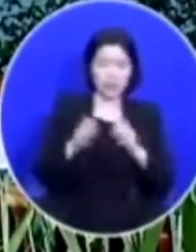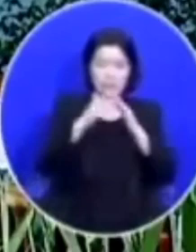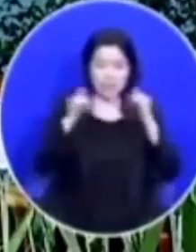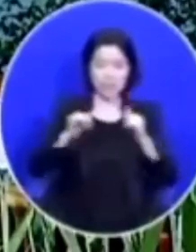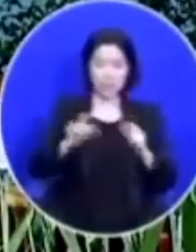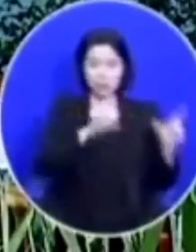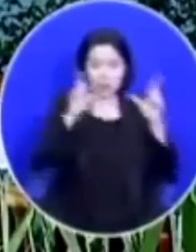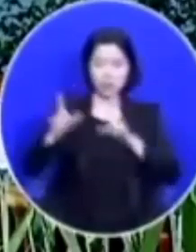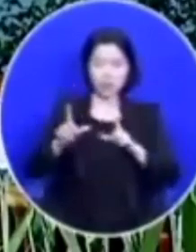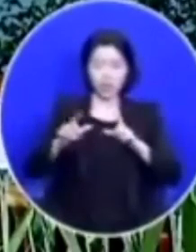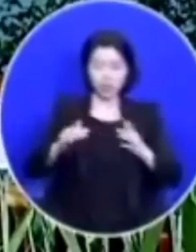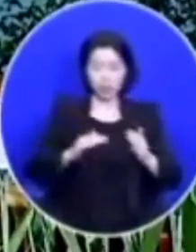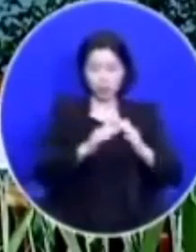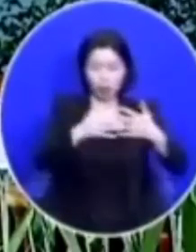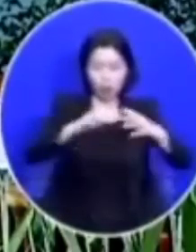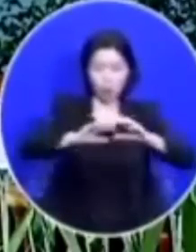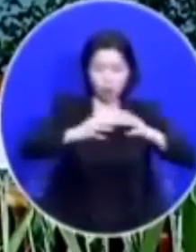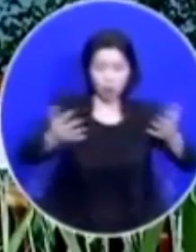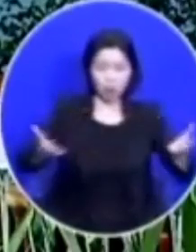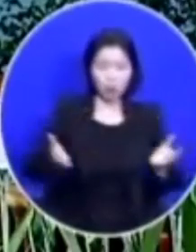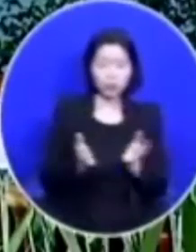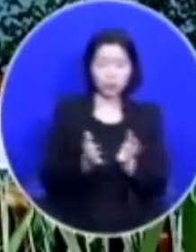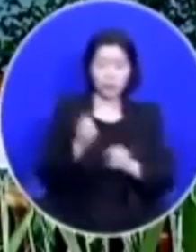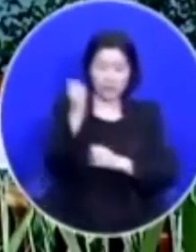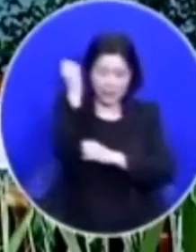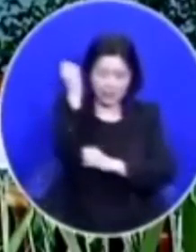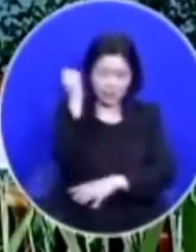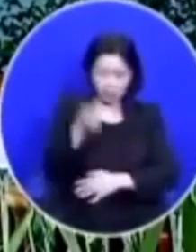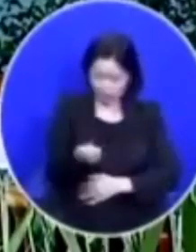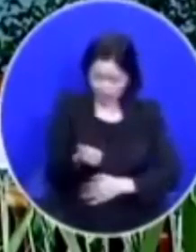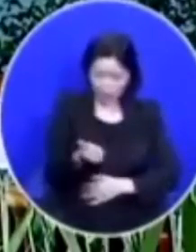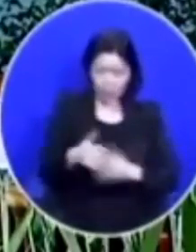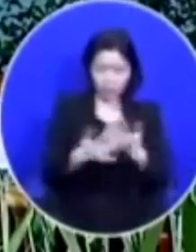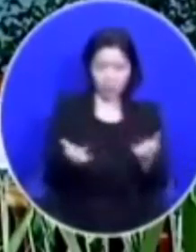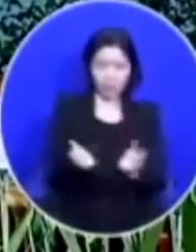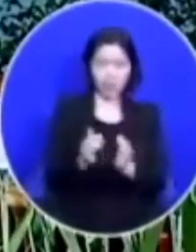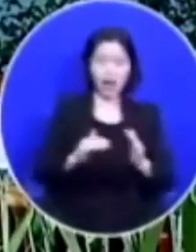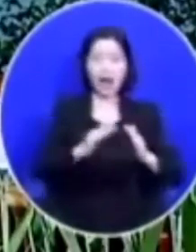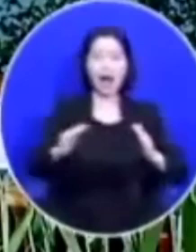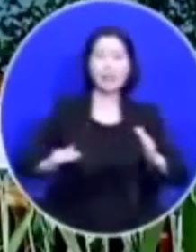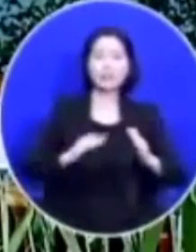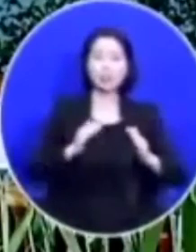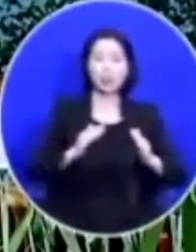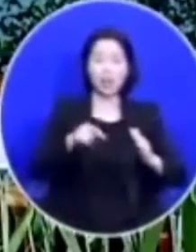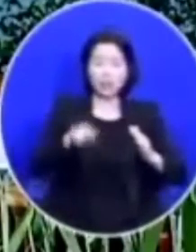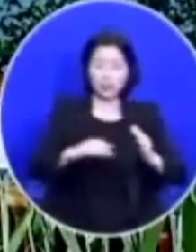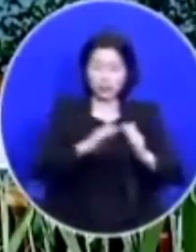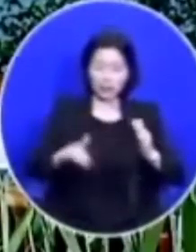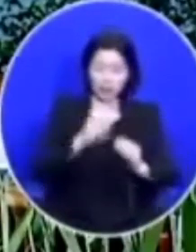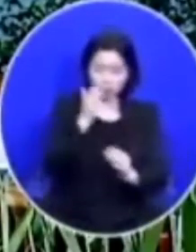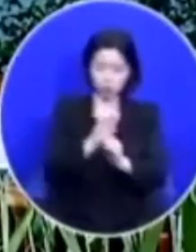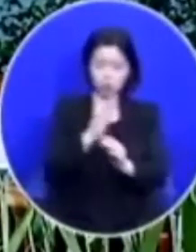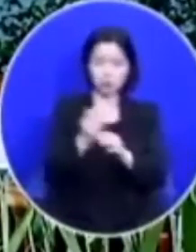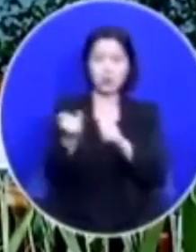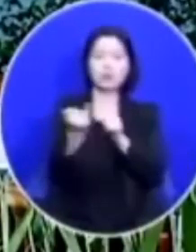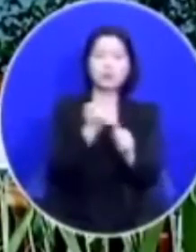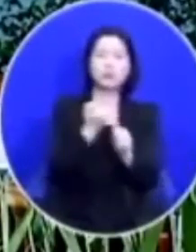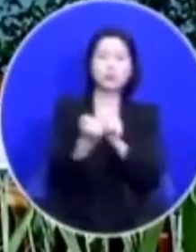공동체의 가장 기본 단위가 가정입니다 그 가정의 중심이 부부입니다